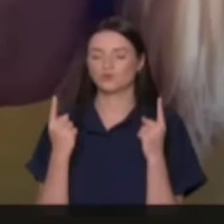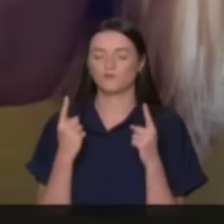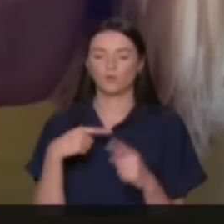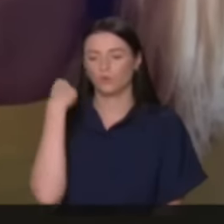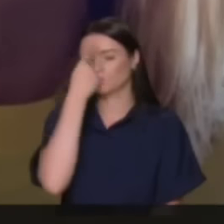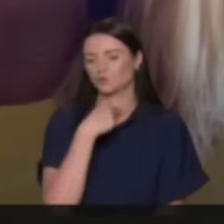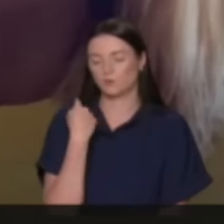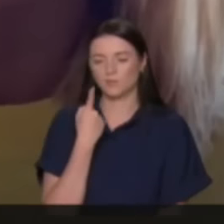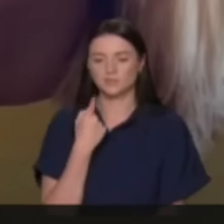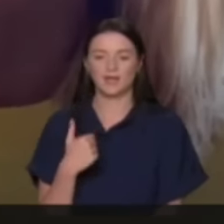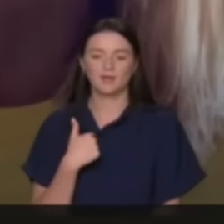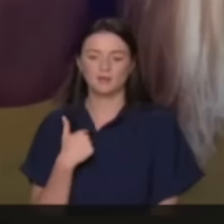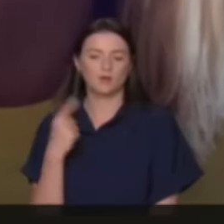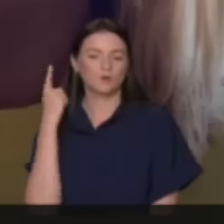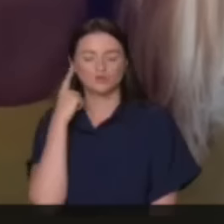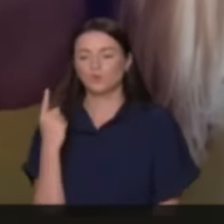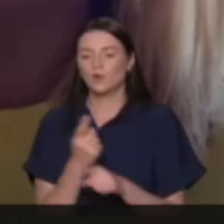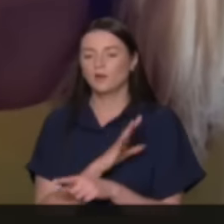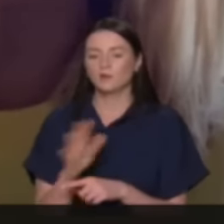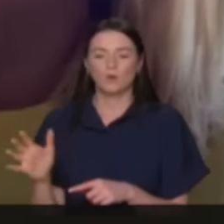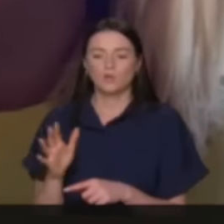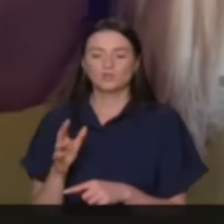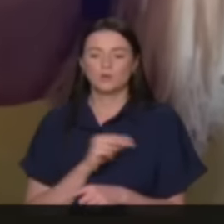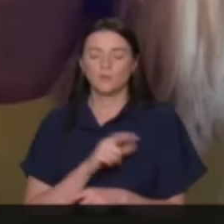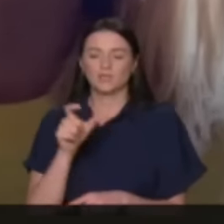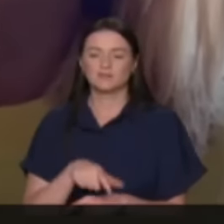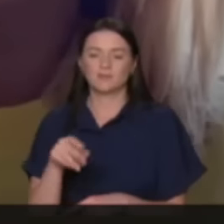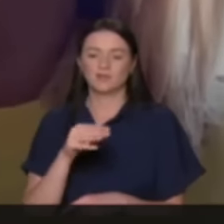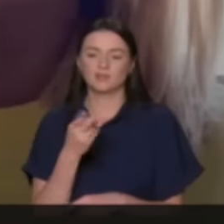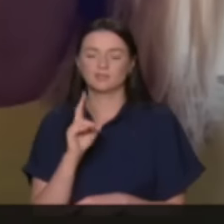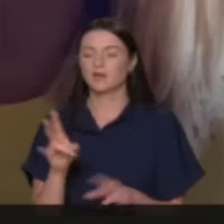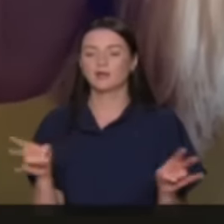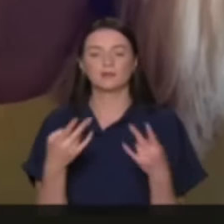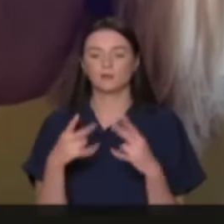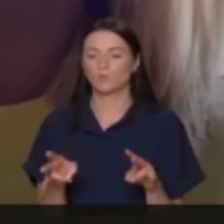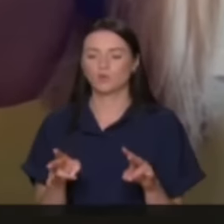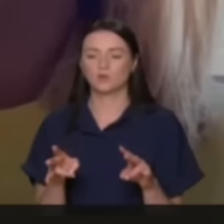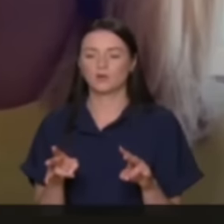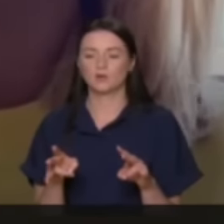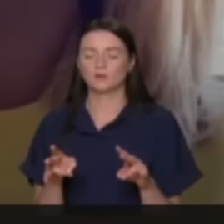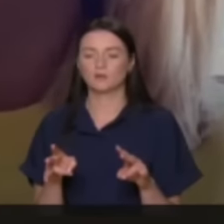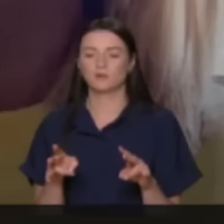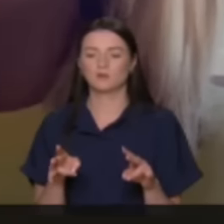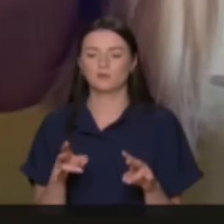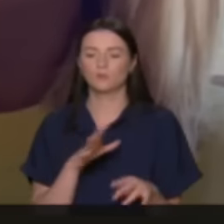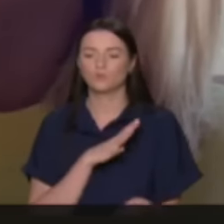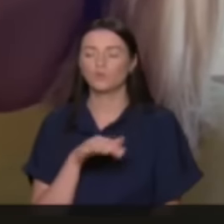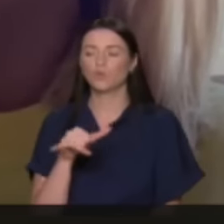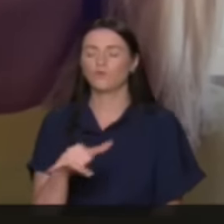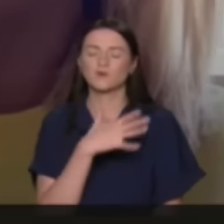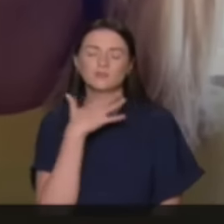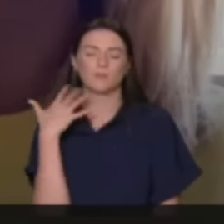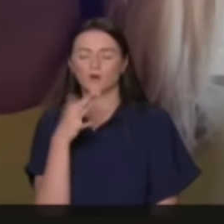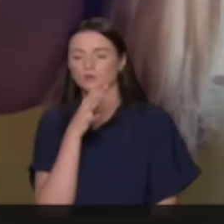Особисто я чула неодноразово від працівників ТЦК, що не потрібно скаржитись, у вас було більш ніж достатньо часу для того,